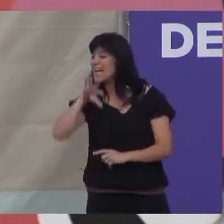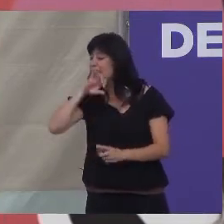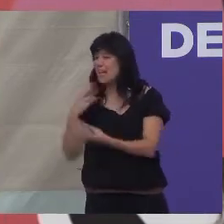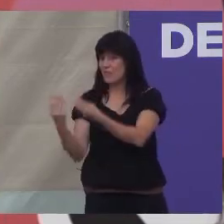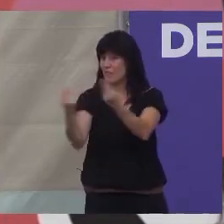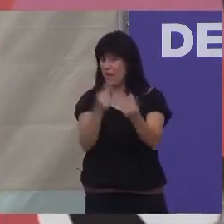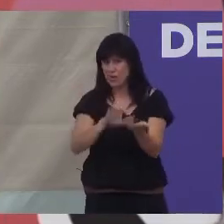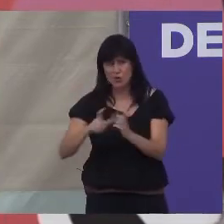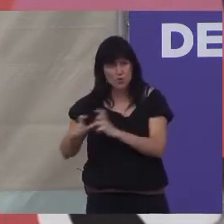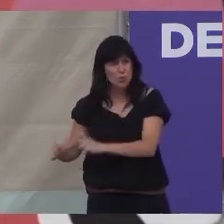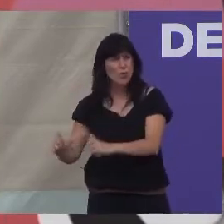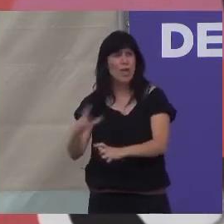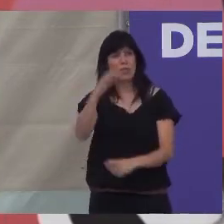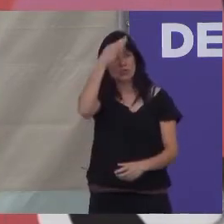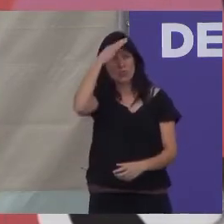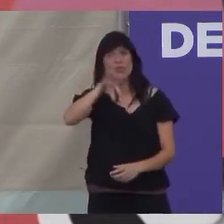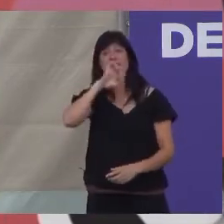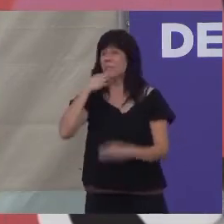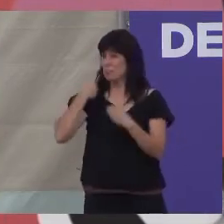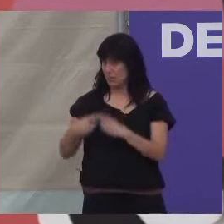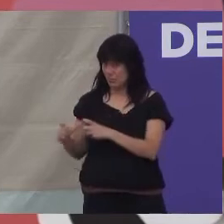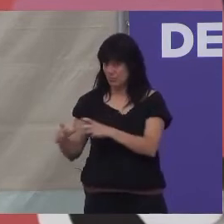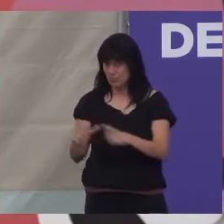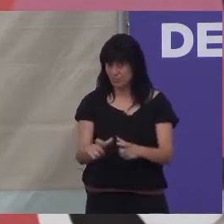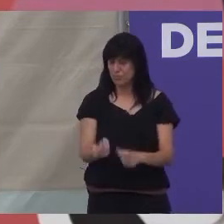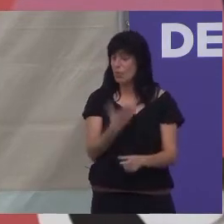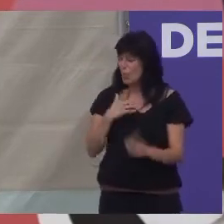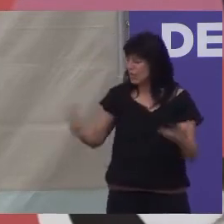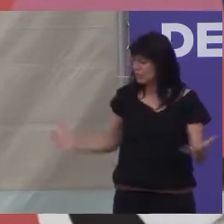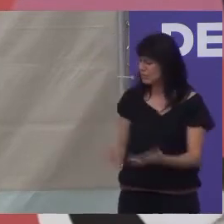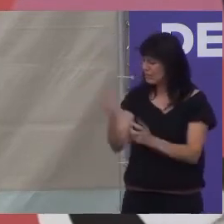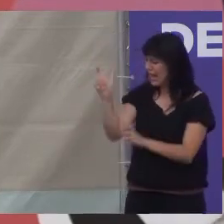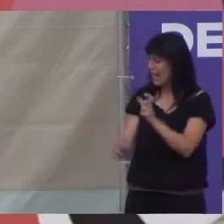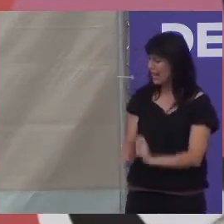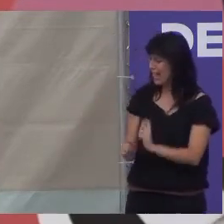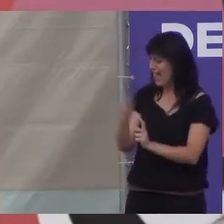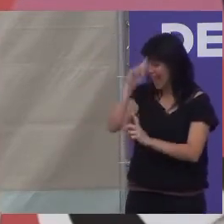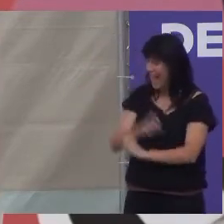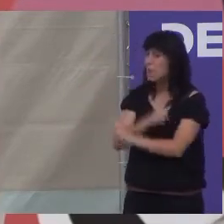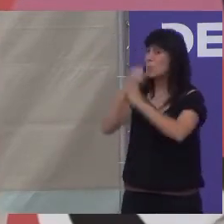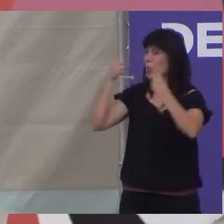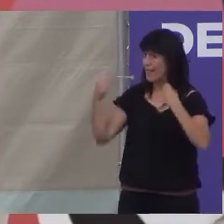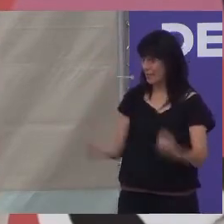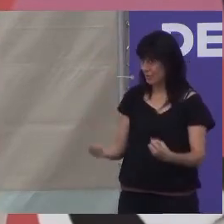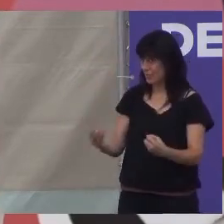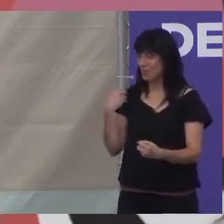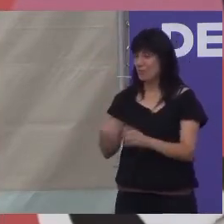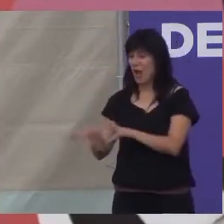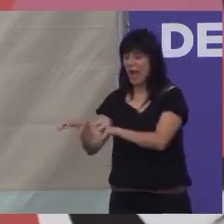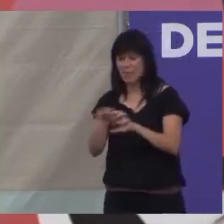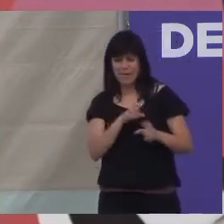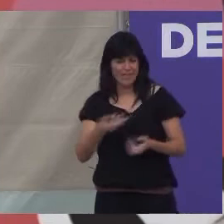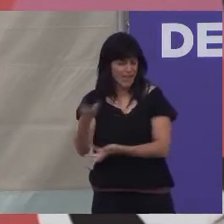i ciutats. Poder fomentar l'empoderament de la gent aprenent les unes de les altres amb